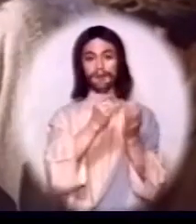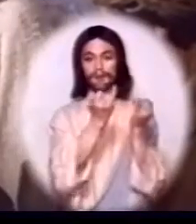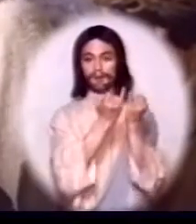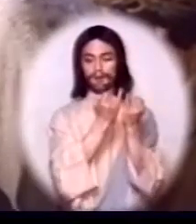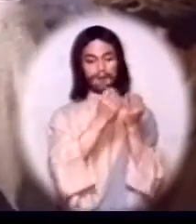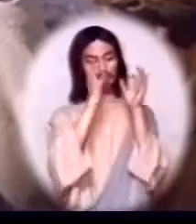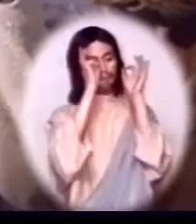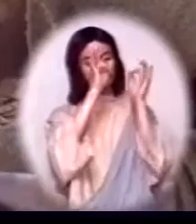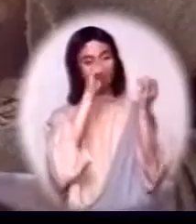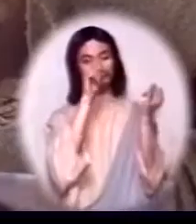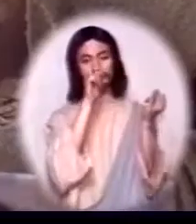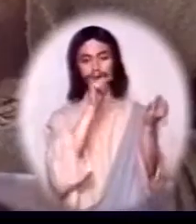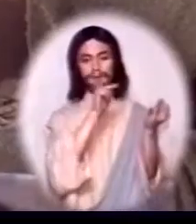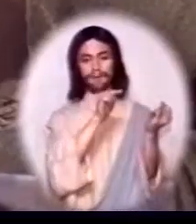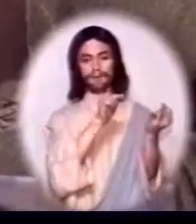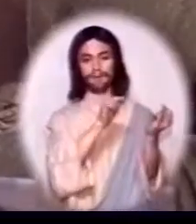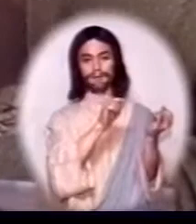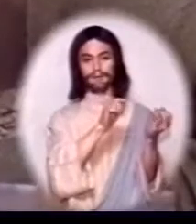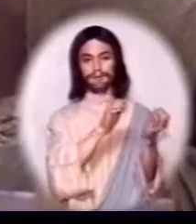이 여자를 보라.